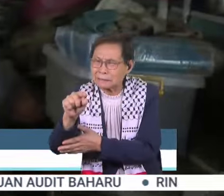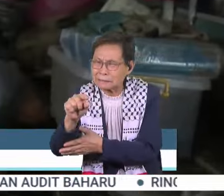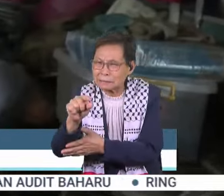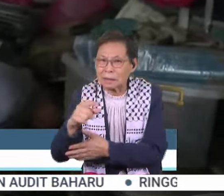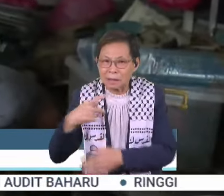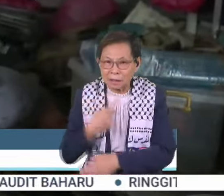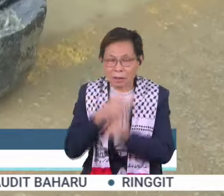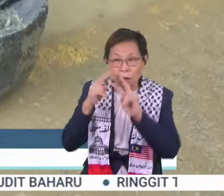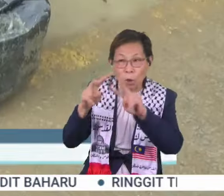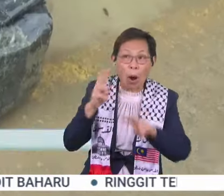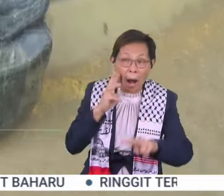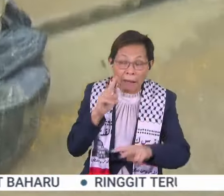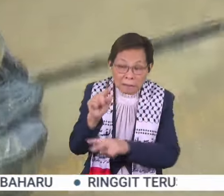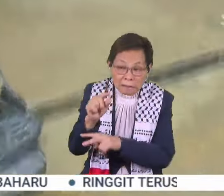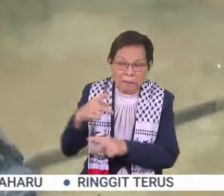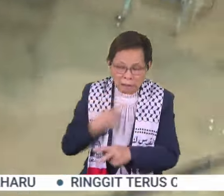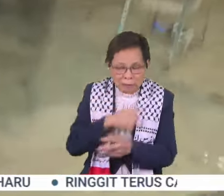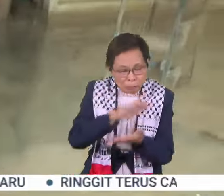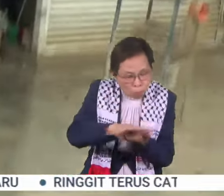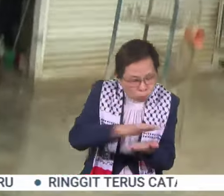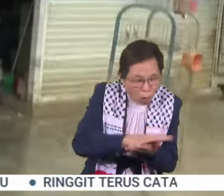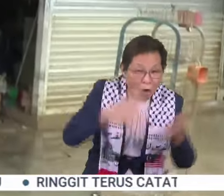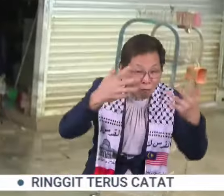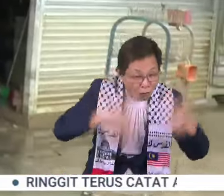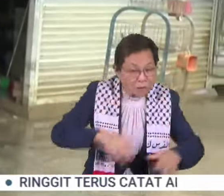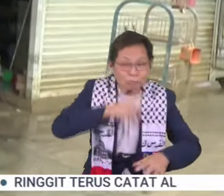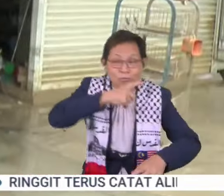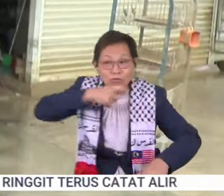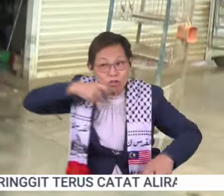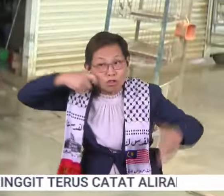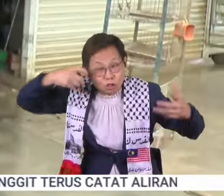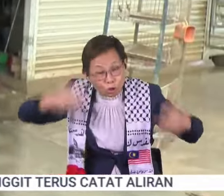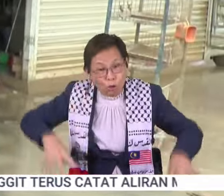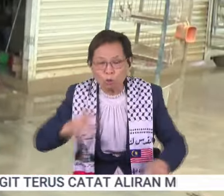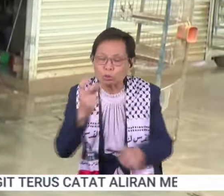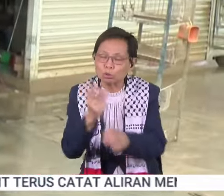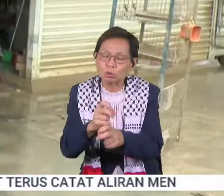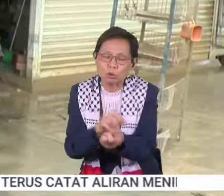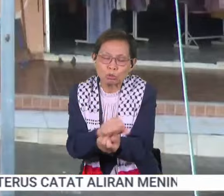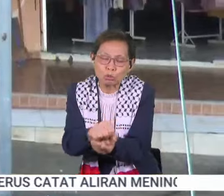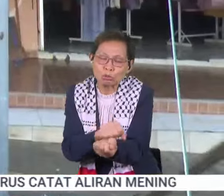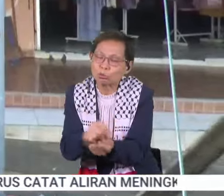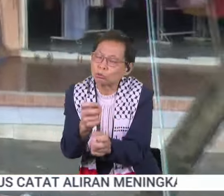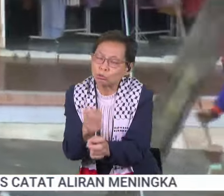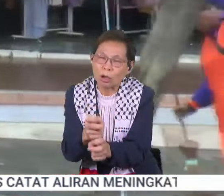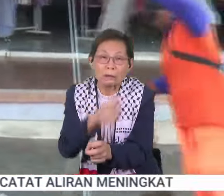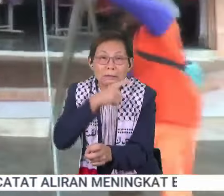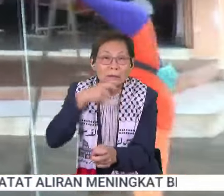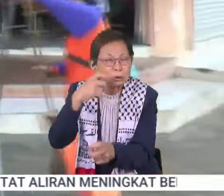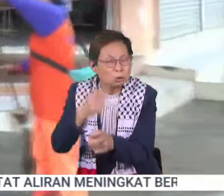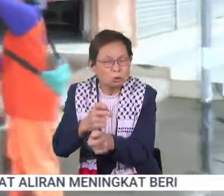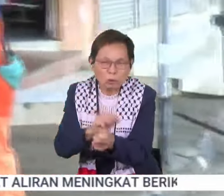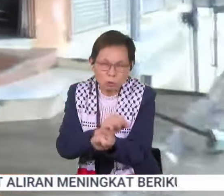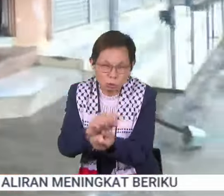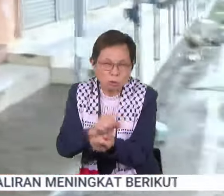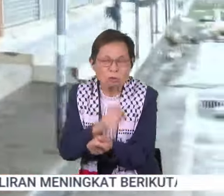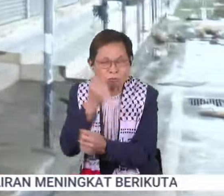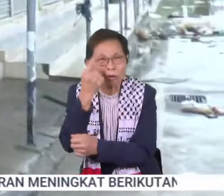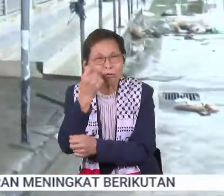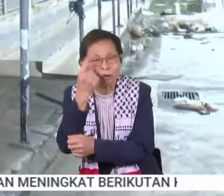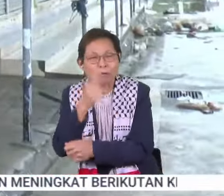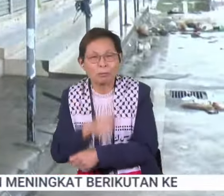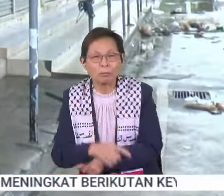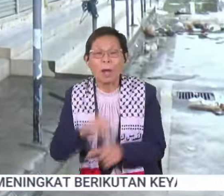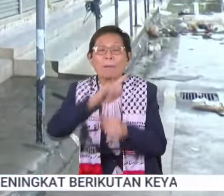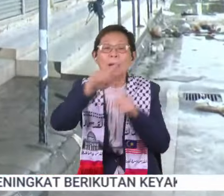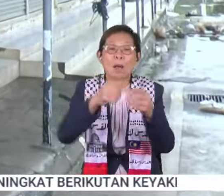Kita tengok ada sikit air, kita memang kemat dulu lah. Nanti sudah kering lah, lagi susah cuci. Jadi, you